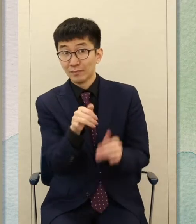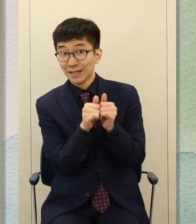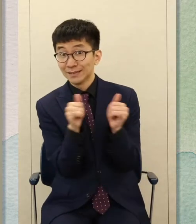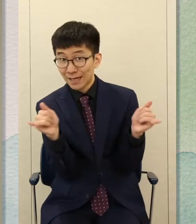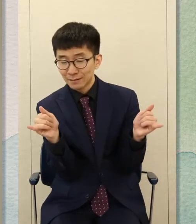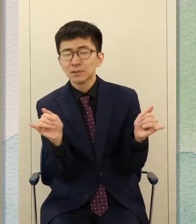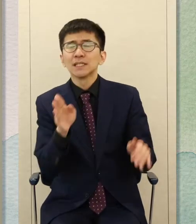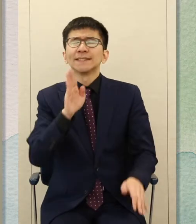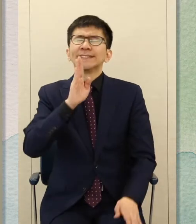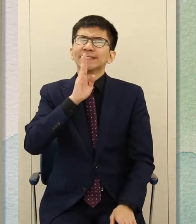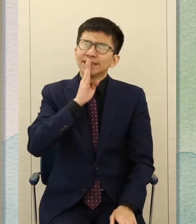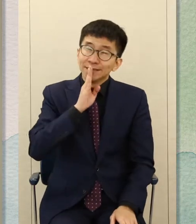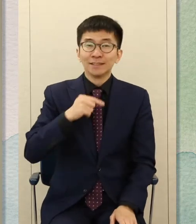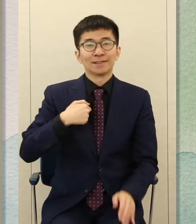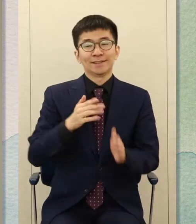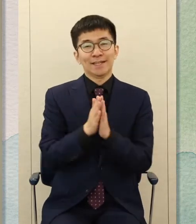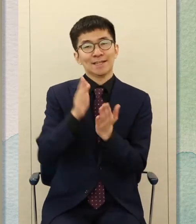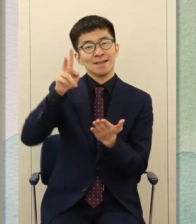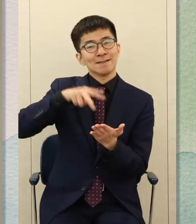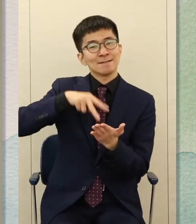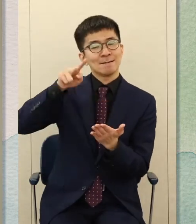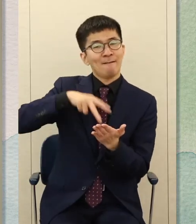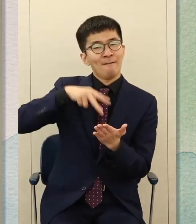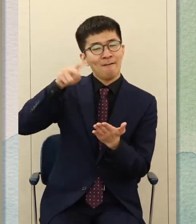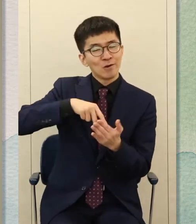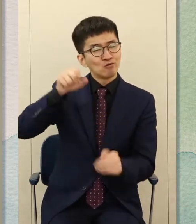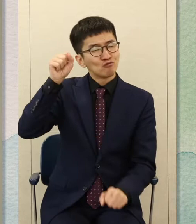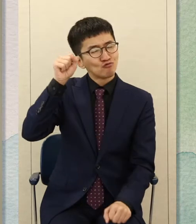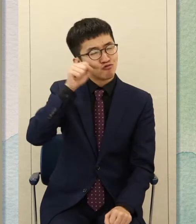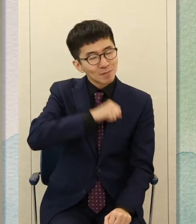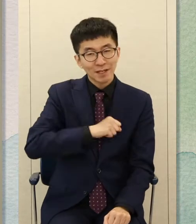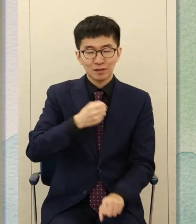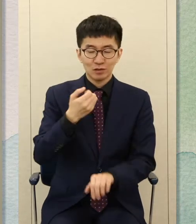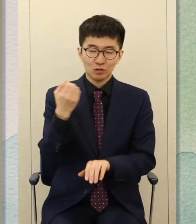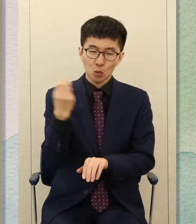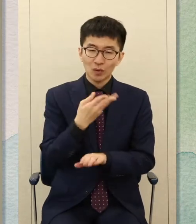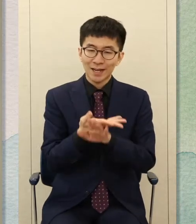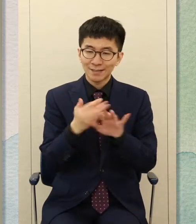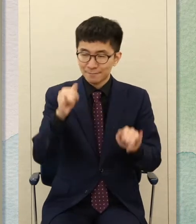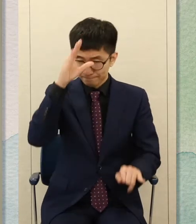우리가 생각하는 독자의 이상형에 가까운 분들이 아닐까.